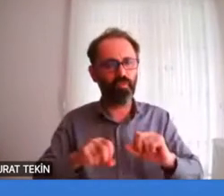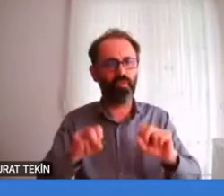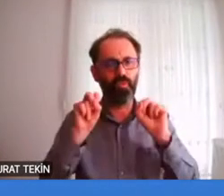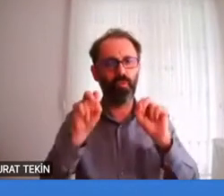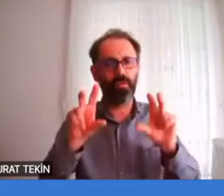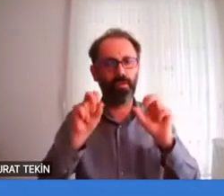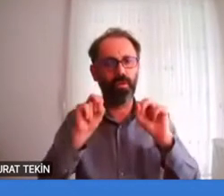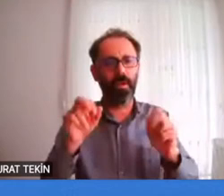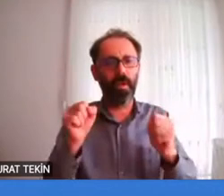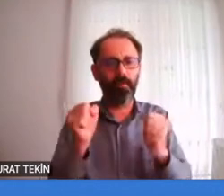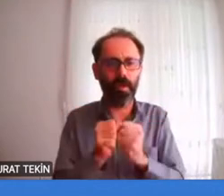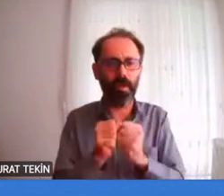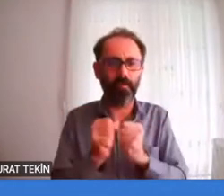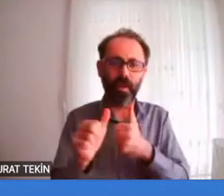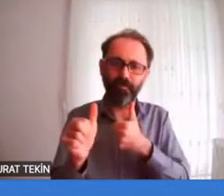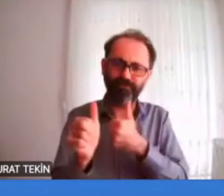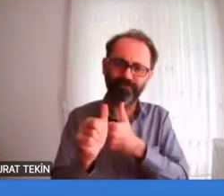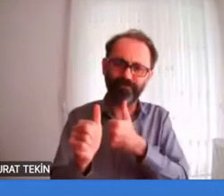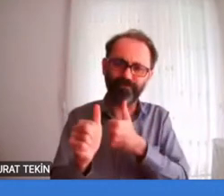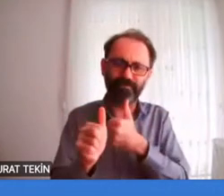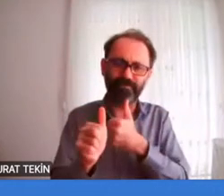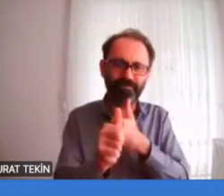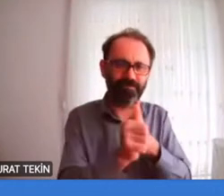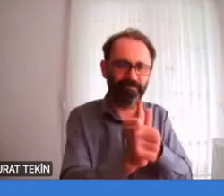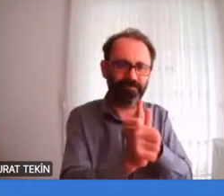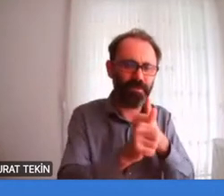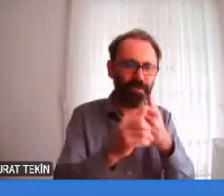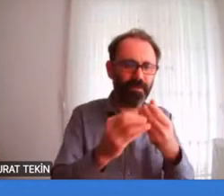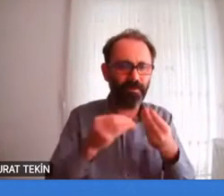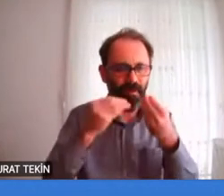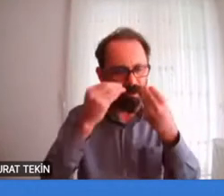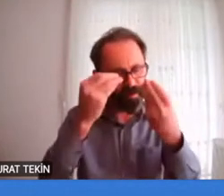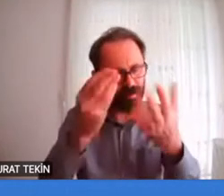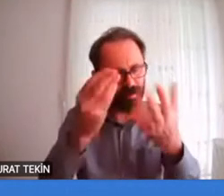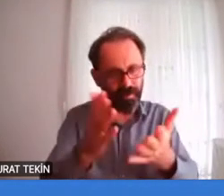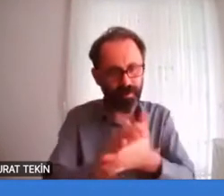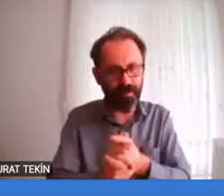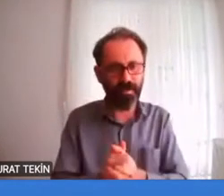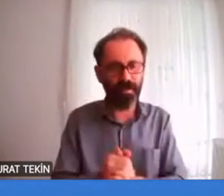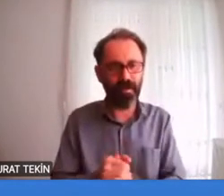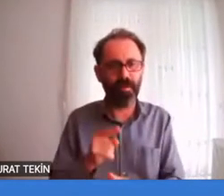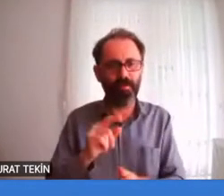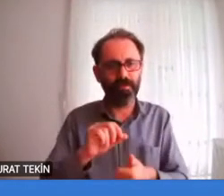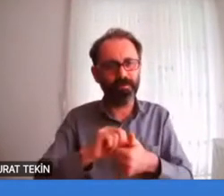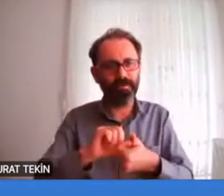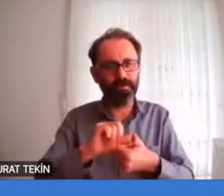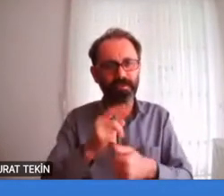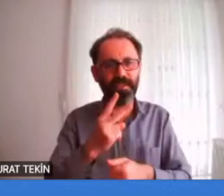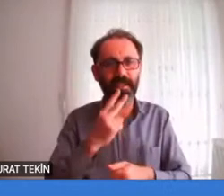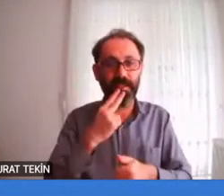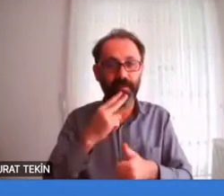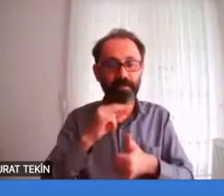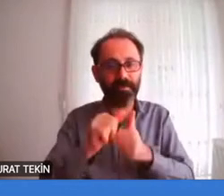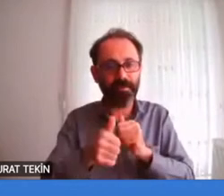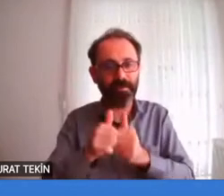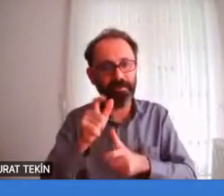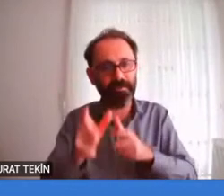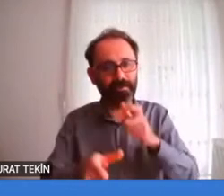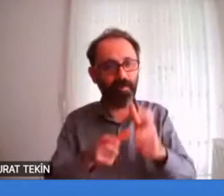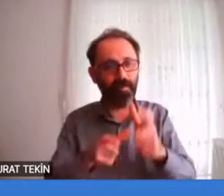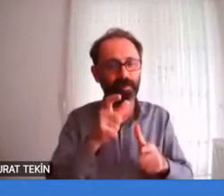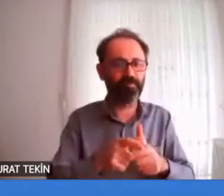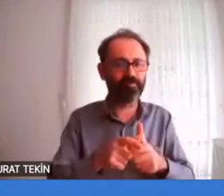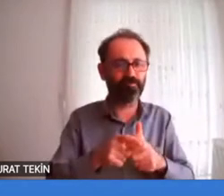yönlendirmekte. Yani hepsini hocalarımız buluyor, harmanlıyor. Biz de buna emek veriyoruz ve bizi sahaya sürüyorlar. Yani